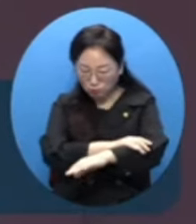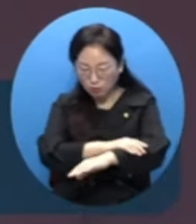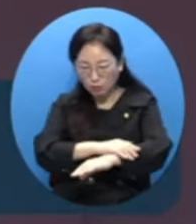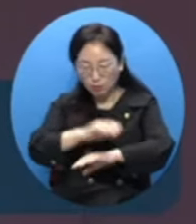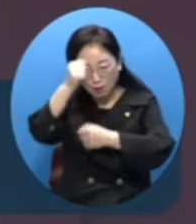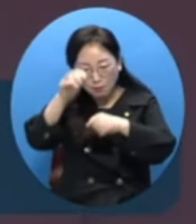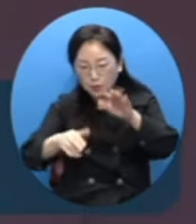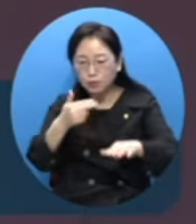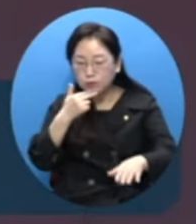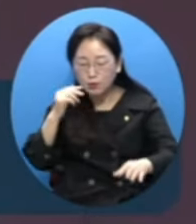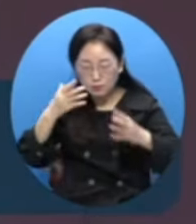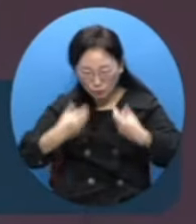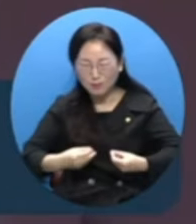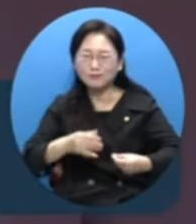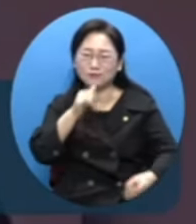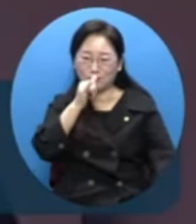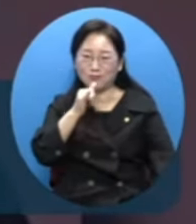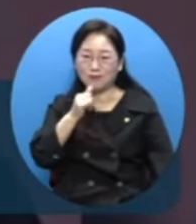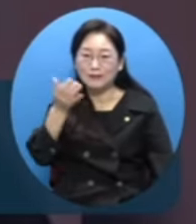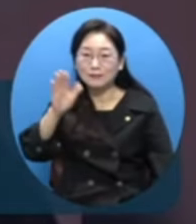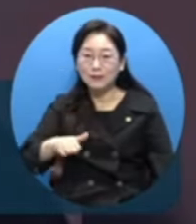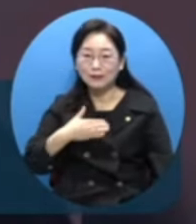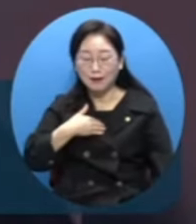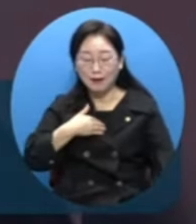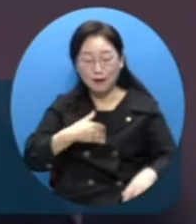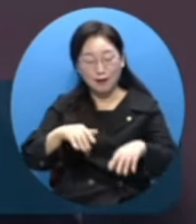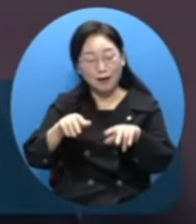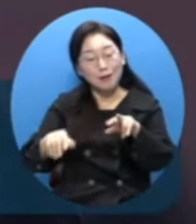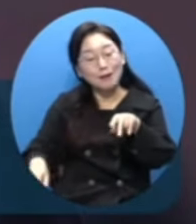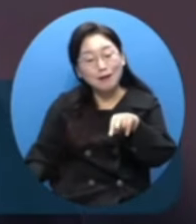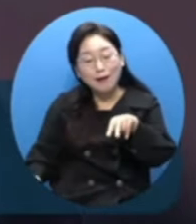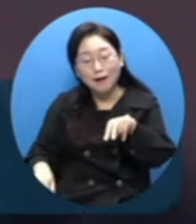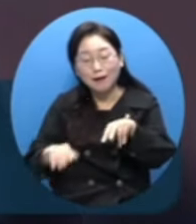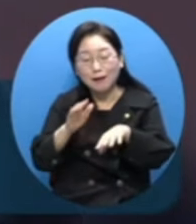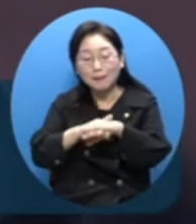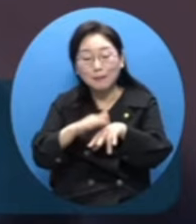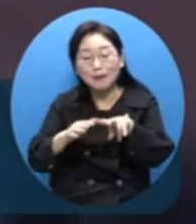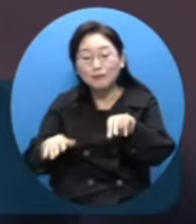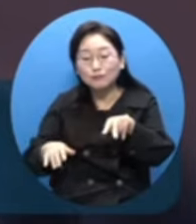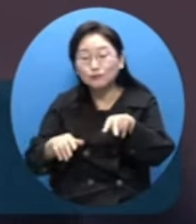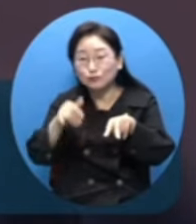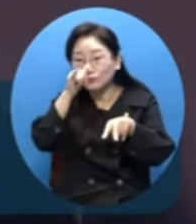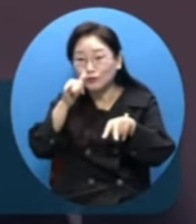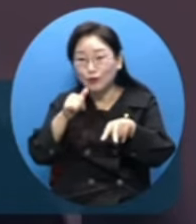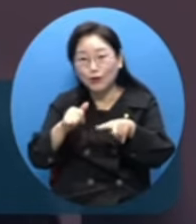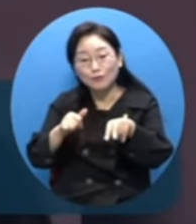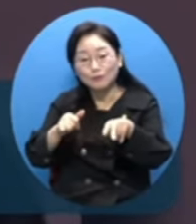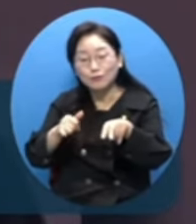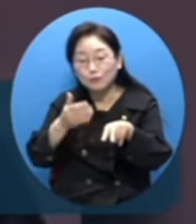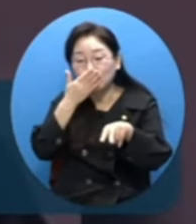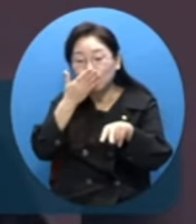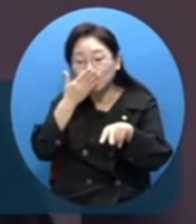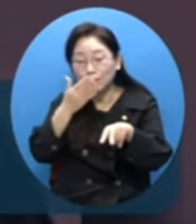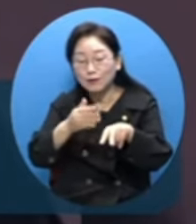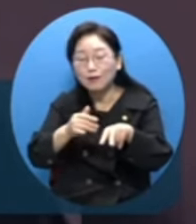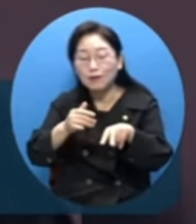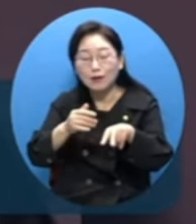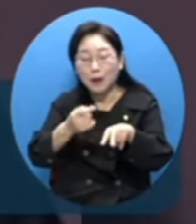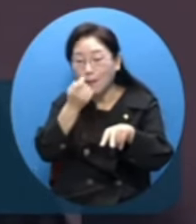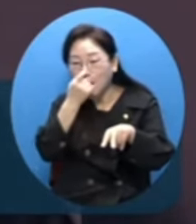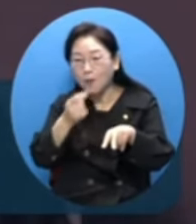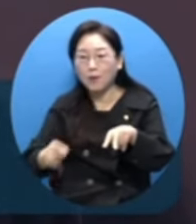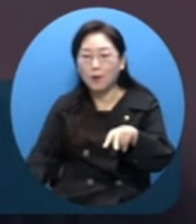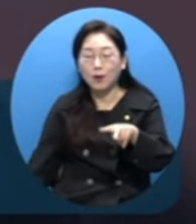없었을까 절망하기도 했죠. 하지만 전 발가락이 둘이 있어요. 두 발가락으로 할 수 있는 일들을 배우기 시작했습니다.